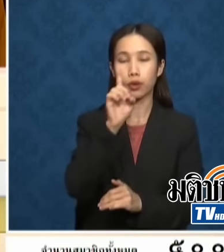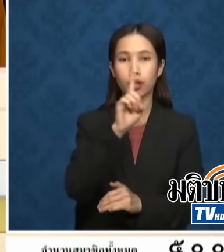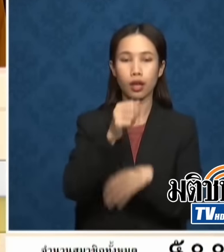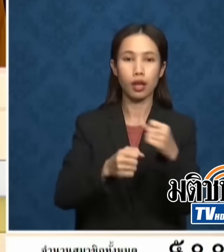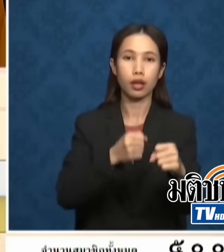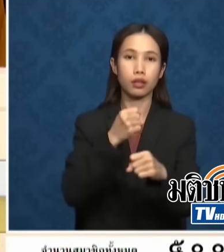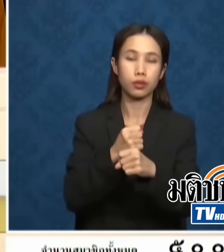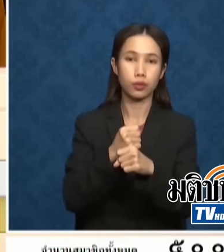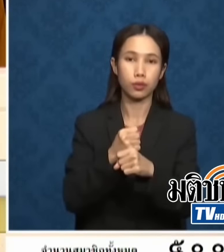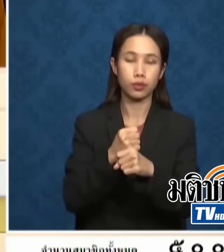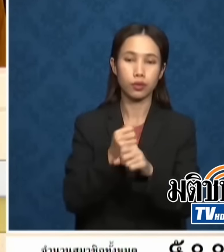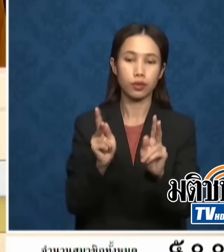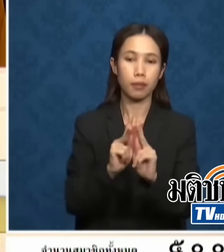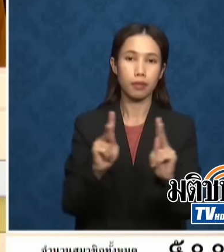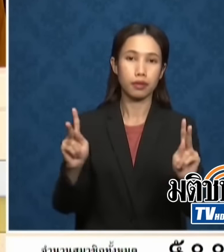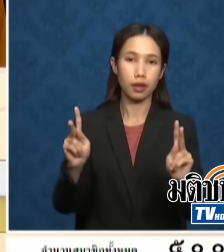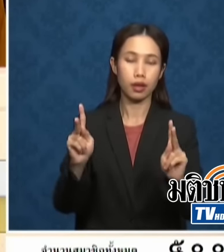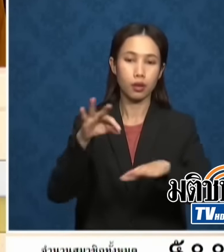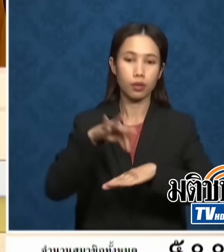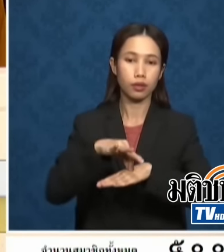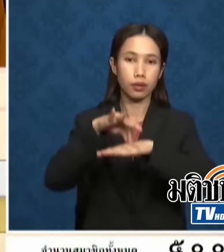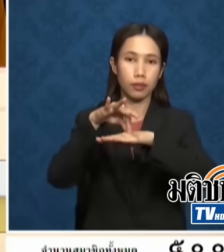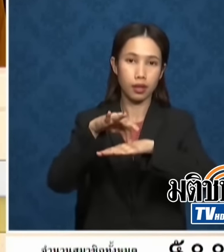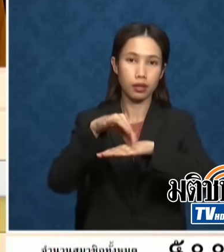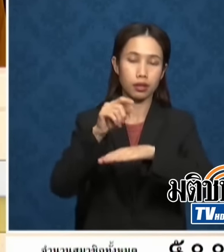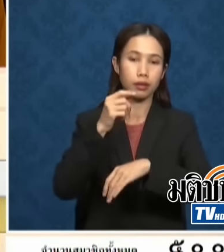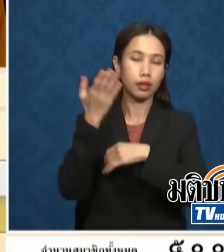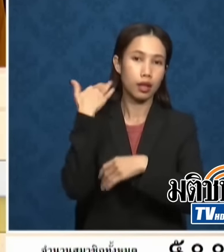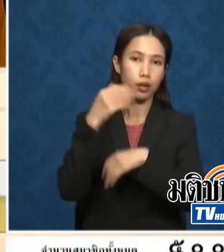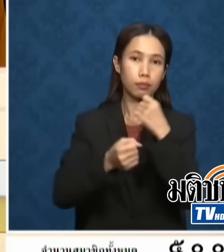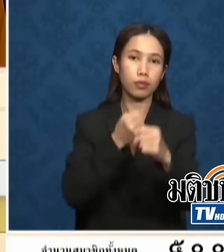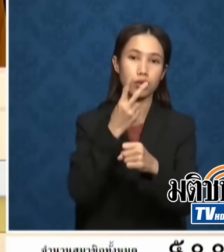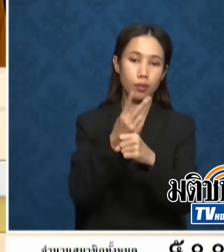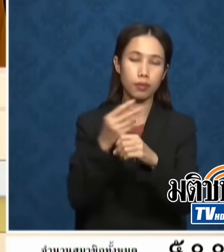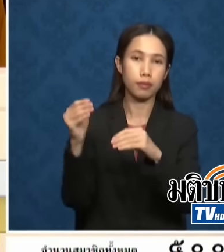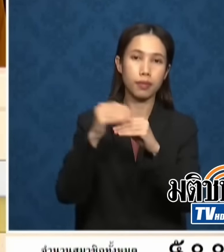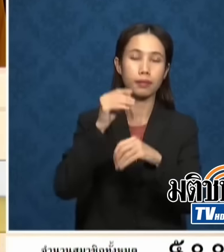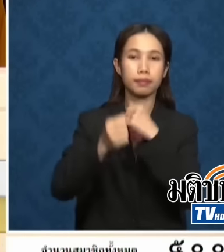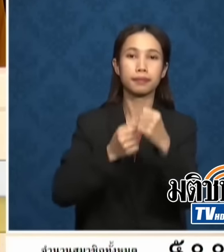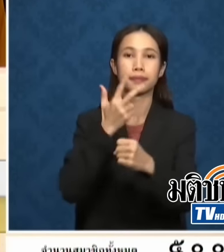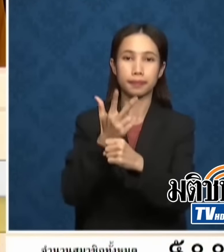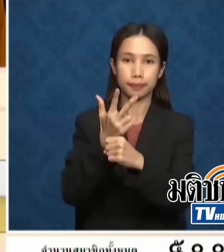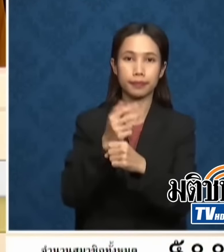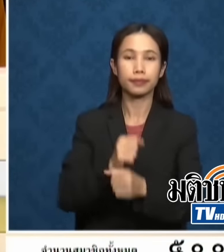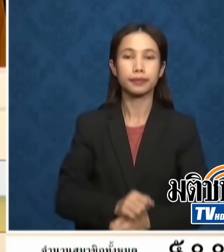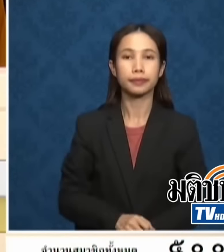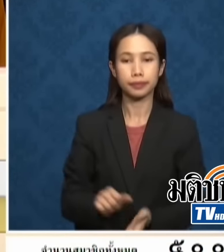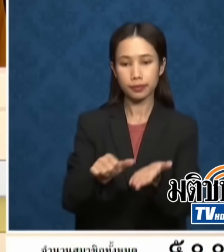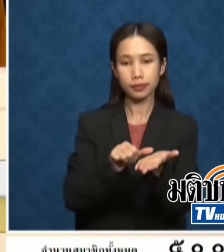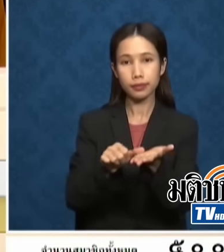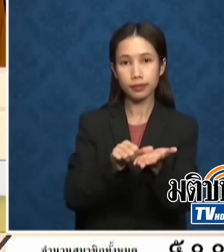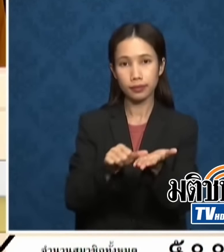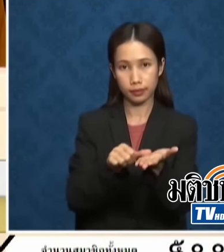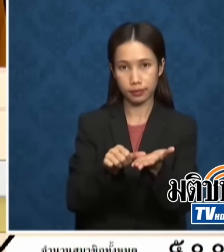ายุการเป็นกรรมการของผู้ทรงคุณวุฒิจากเดิม2ปีเป็น3ปีและแก้ไขบท